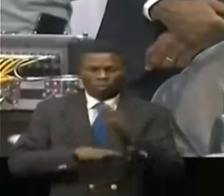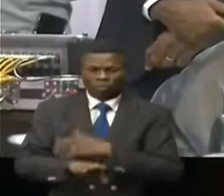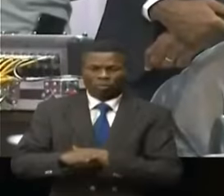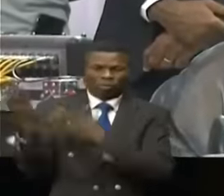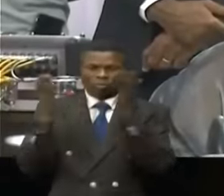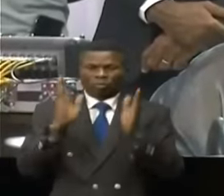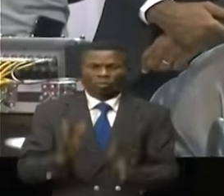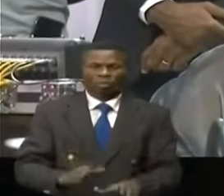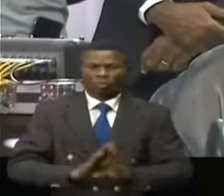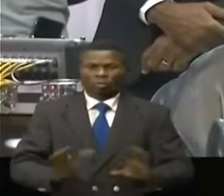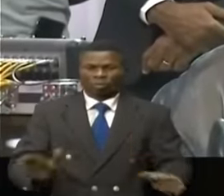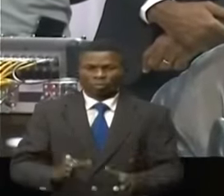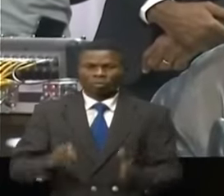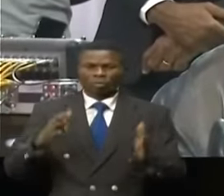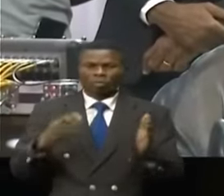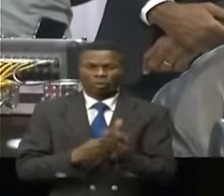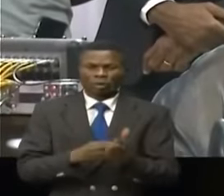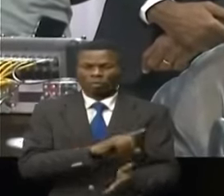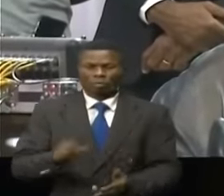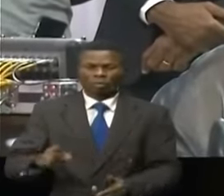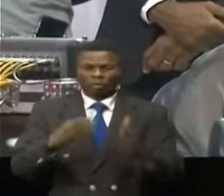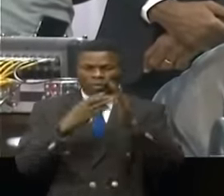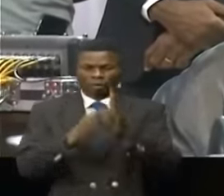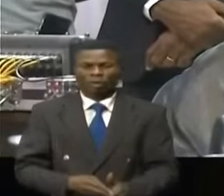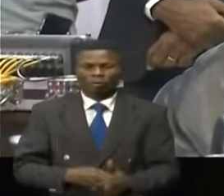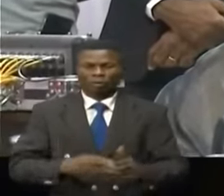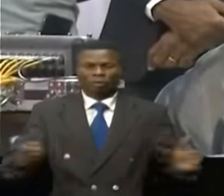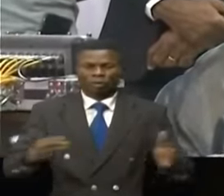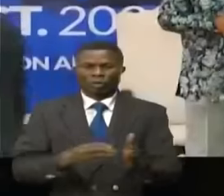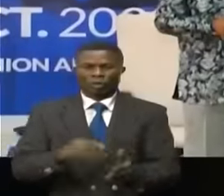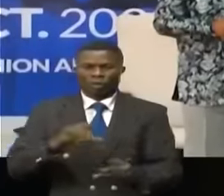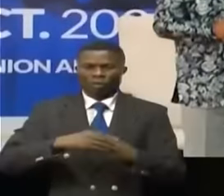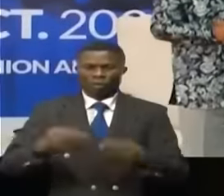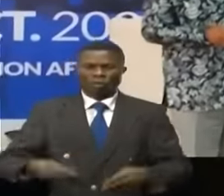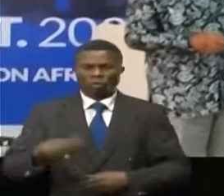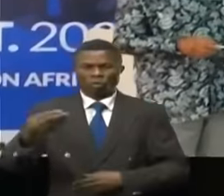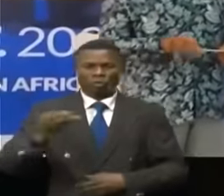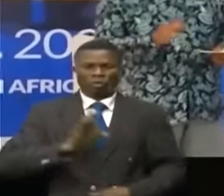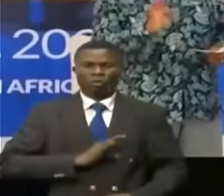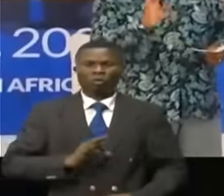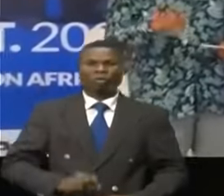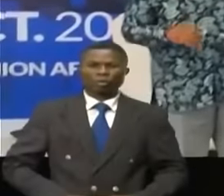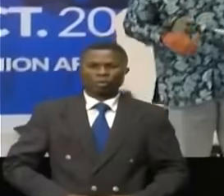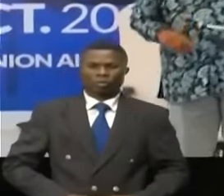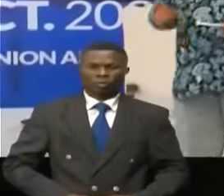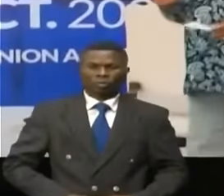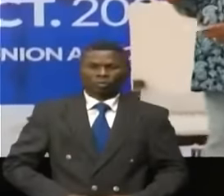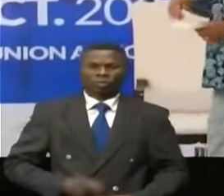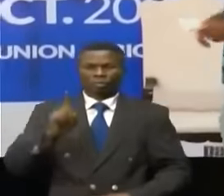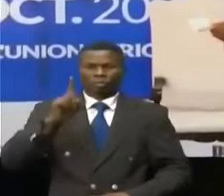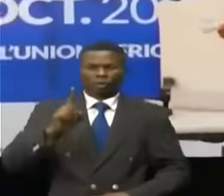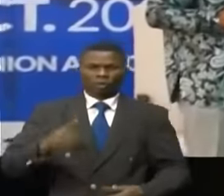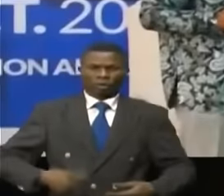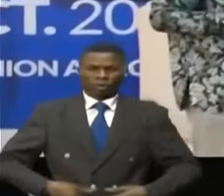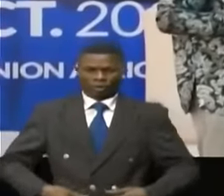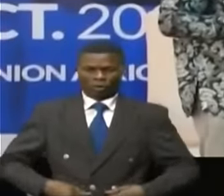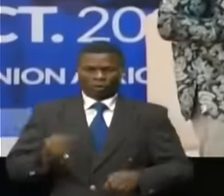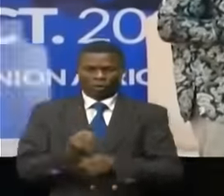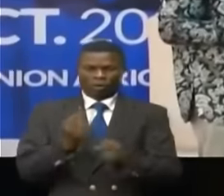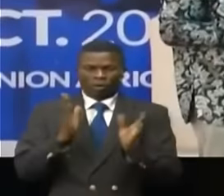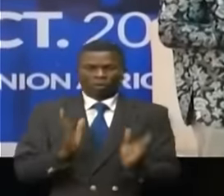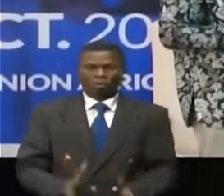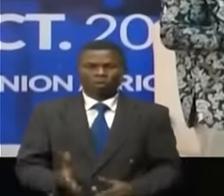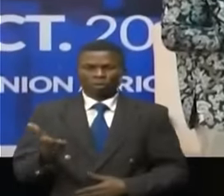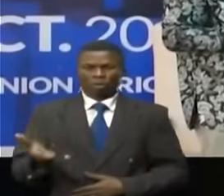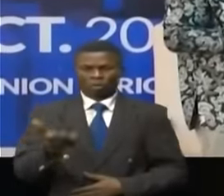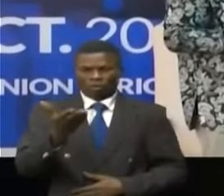Un chèque de 9 999 dollars a été donné à Félix Antoine Tshisekedi par un entrepreneur.